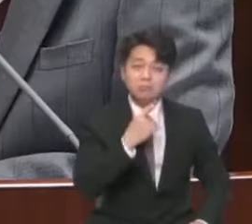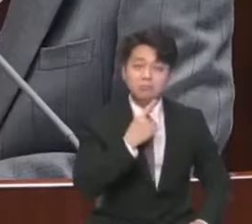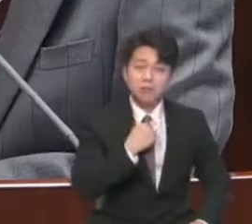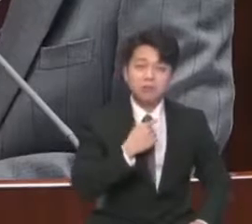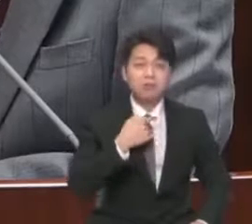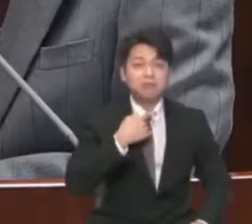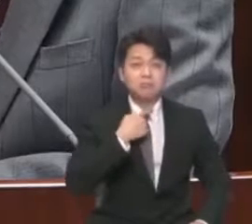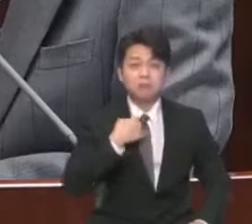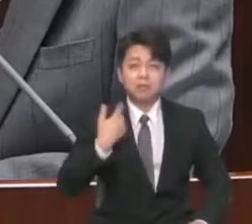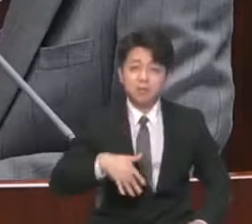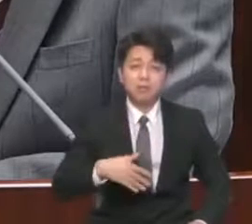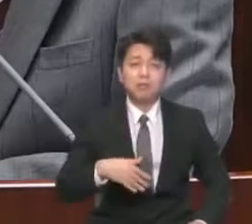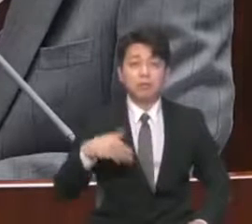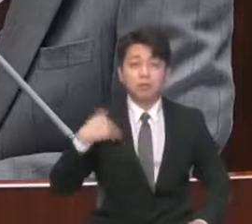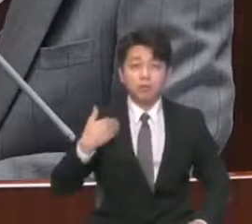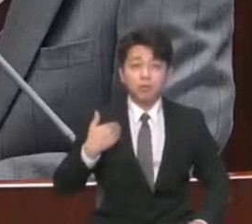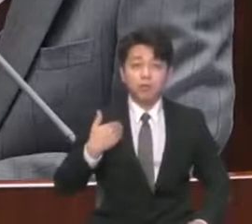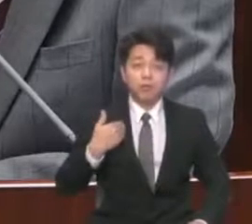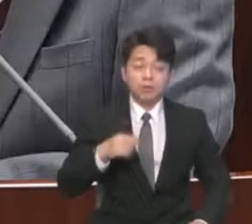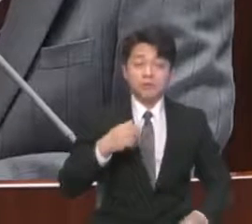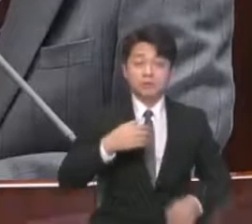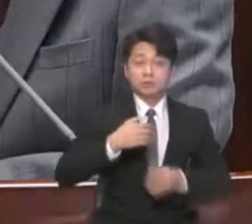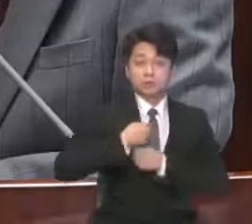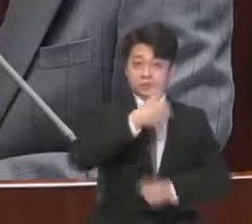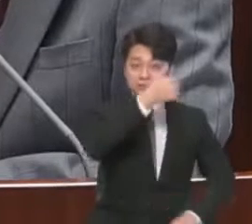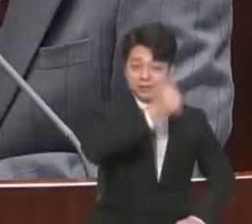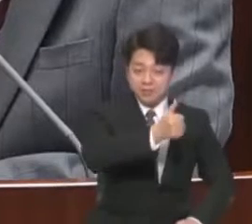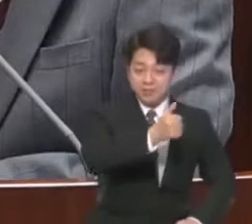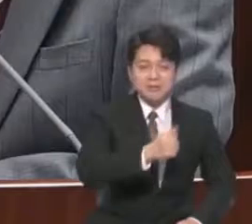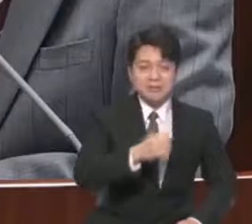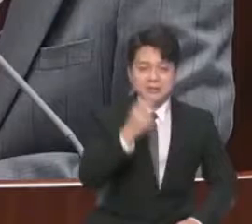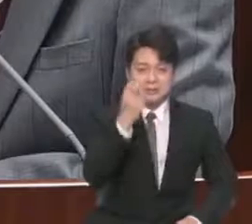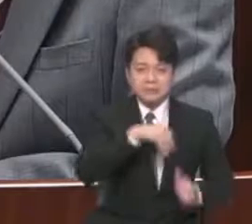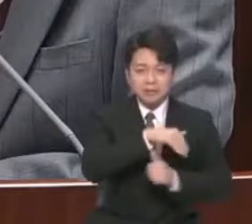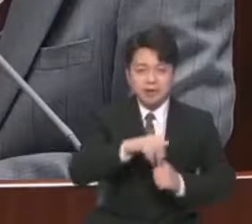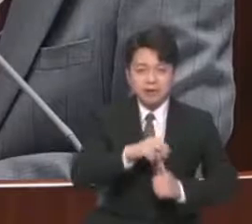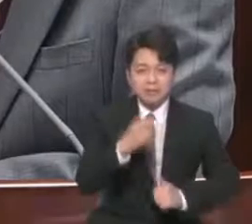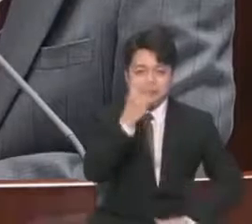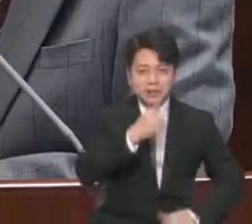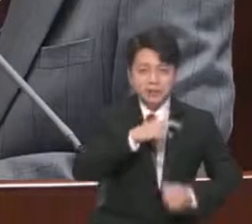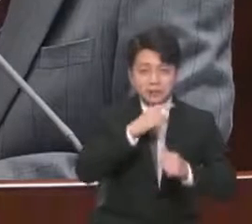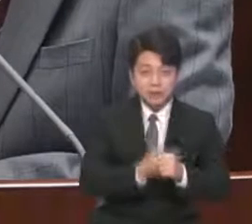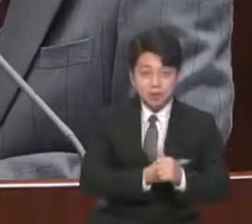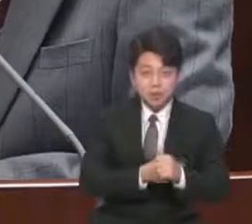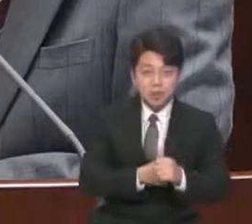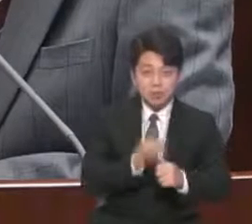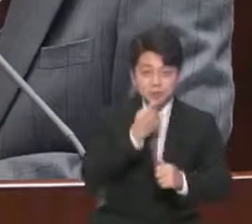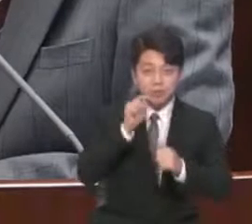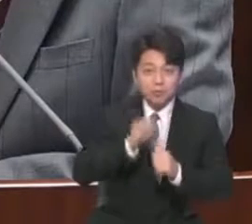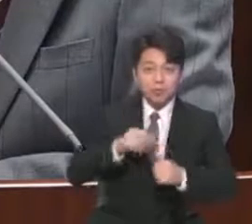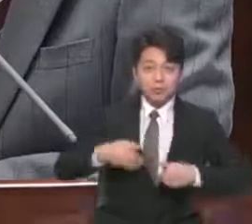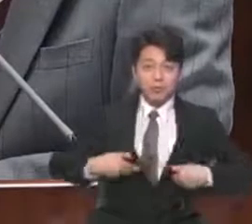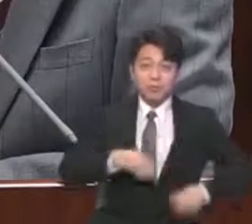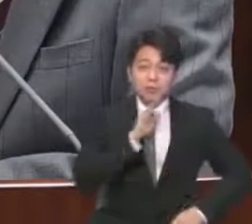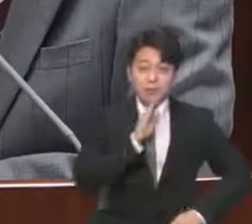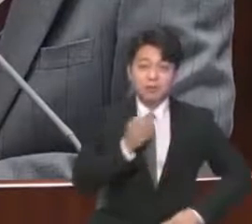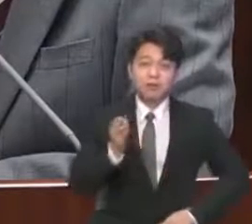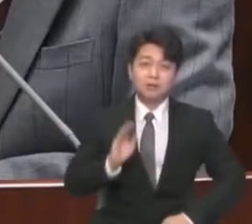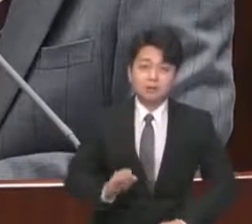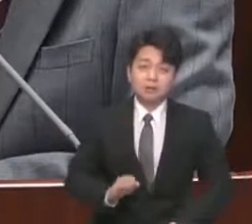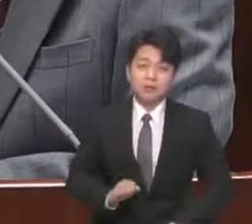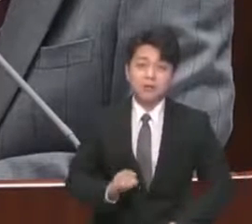정확하게 이해를 해서 조치를 했어야 되는 것이고 만일에 부대에 들어와서 요양